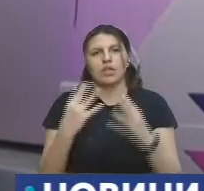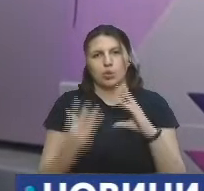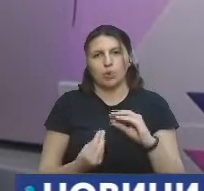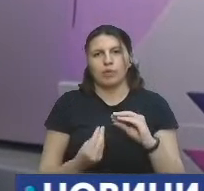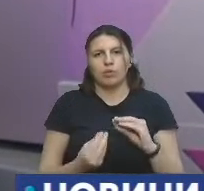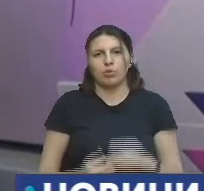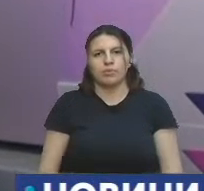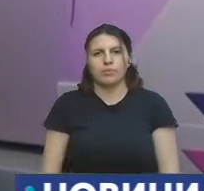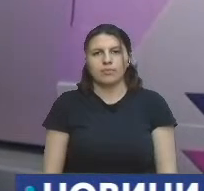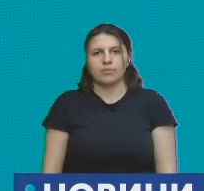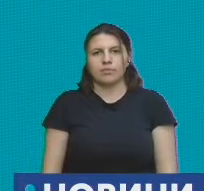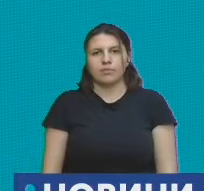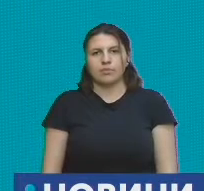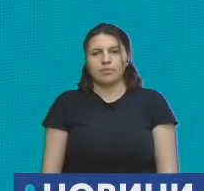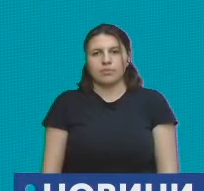на Суспільному.